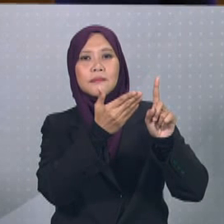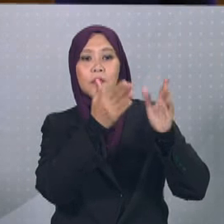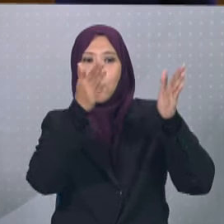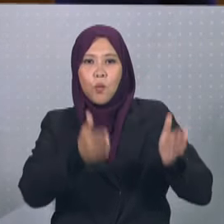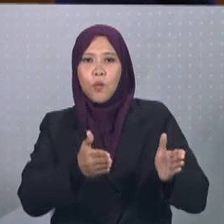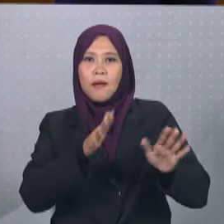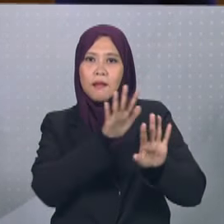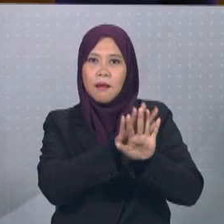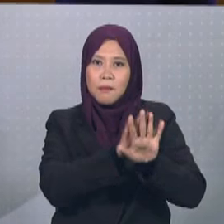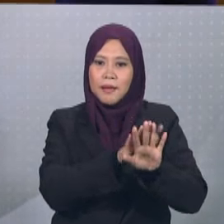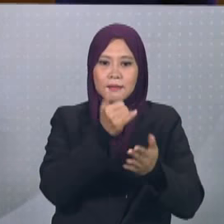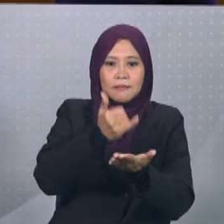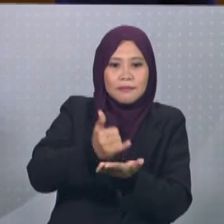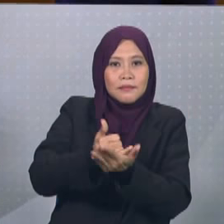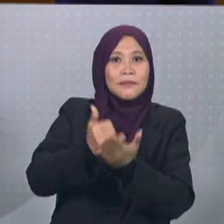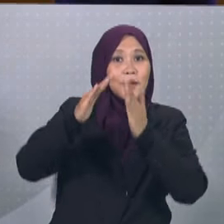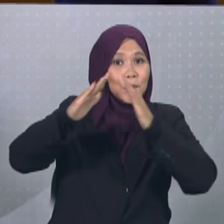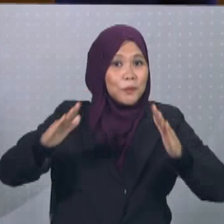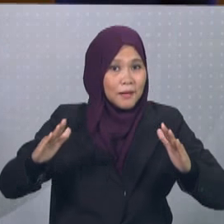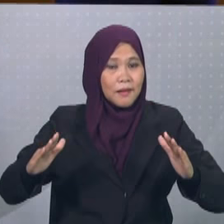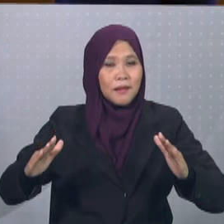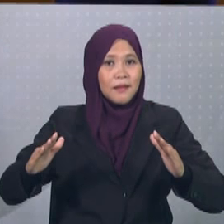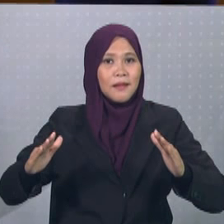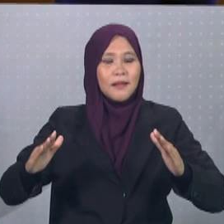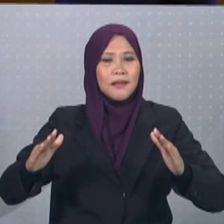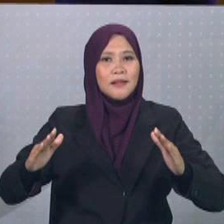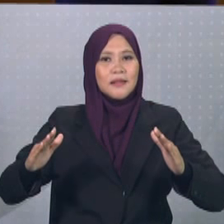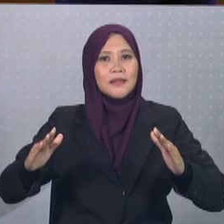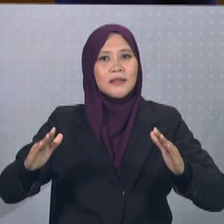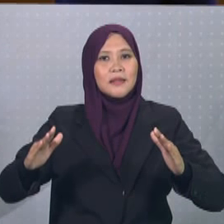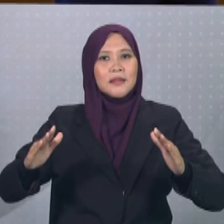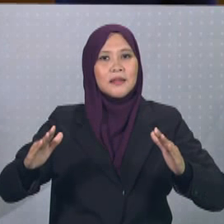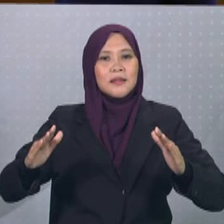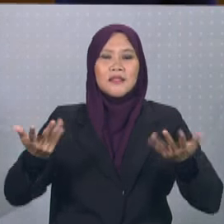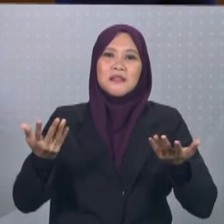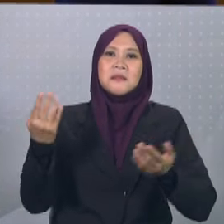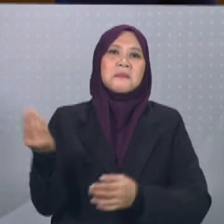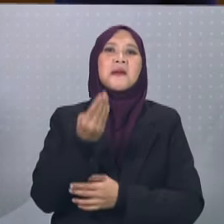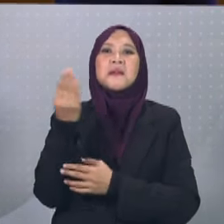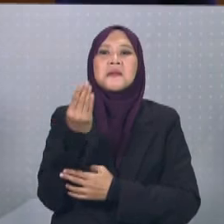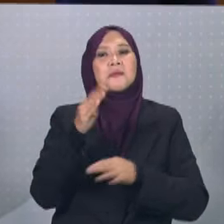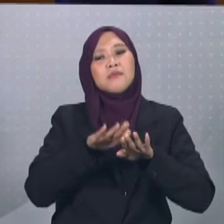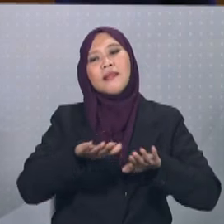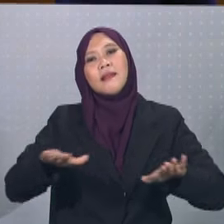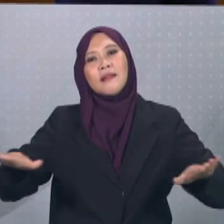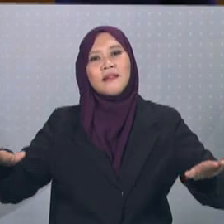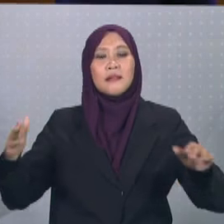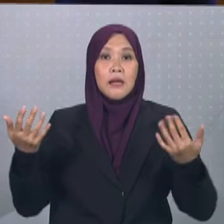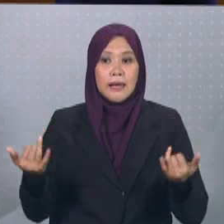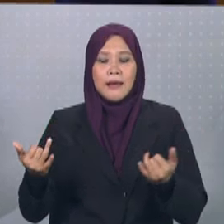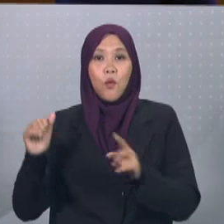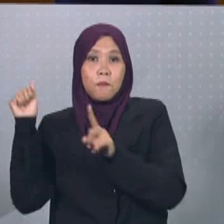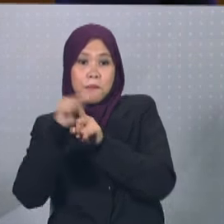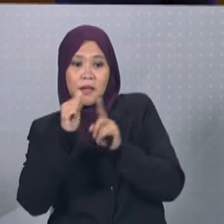orang ramai yang sekarang berada di rumah, ya, dalam keadaan yang begitu santai sekali, ya, menggalakkan